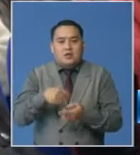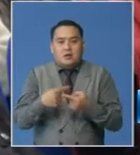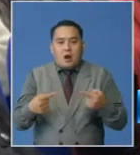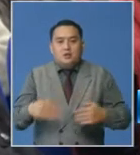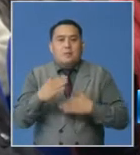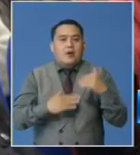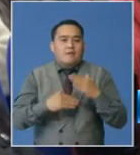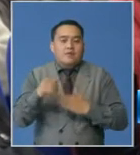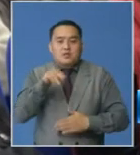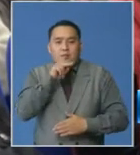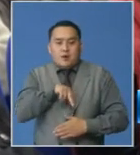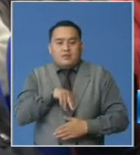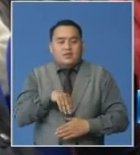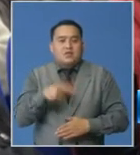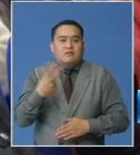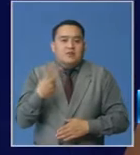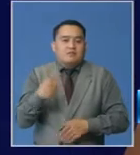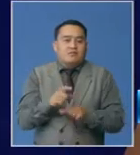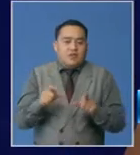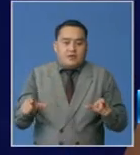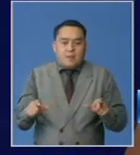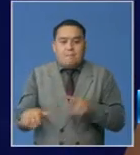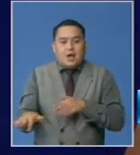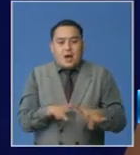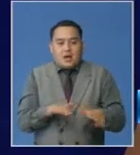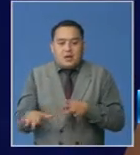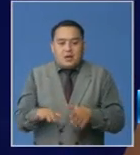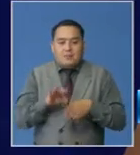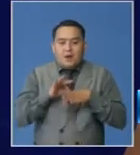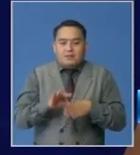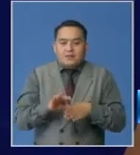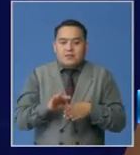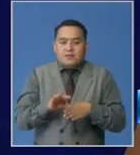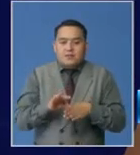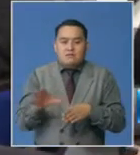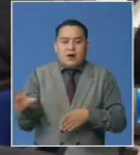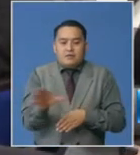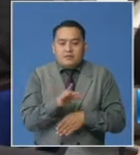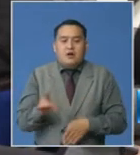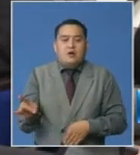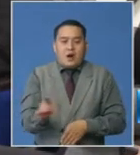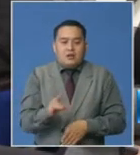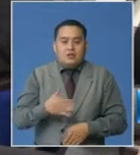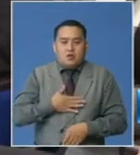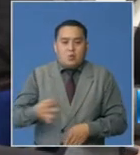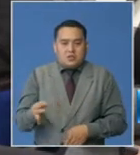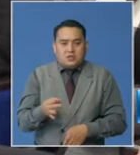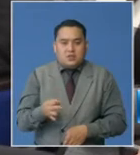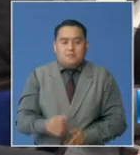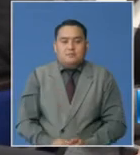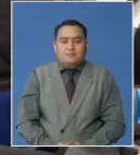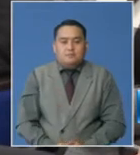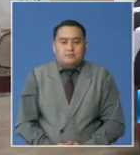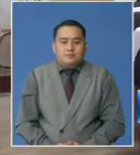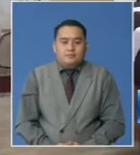различных профессий, всего 22 человека. Подобные мероприятия они намерены провести теперь во всех районах нашей области. Асим